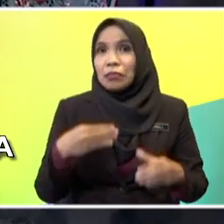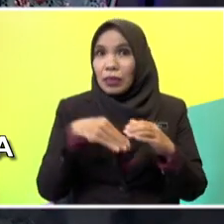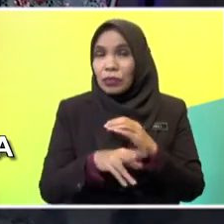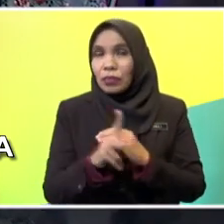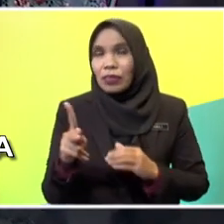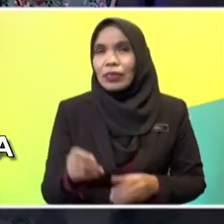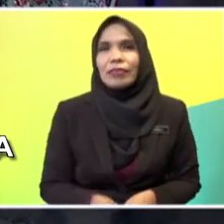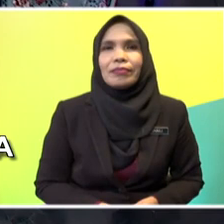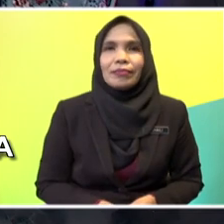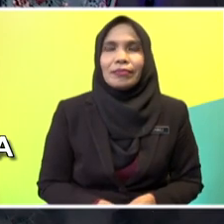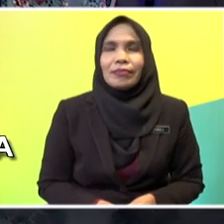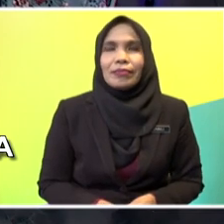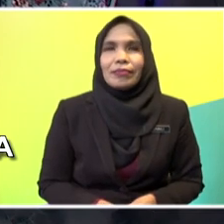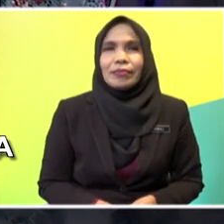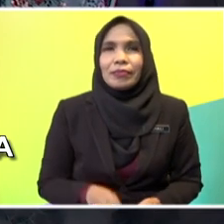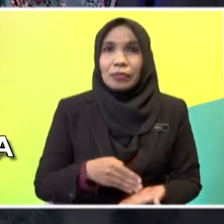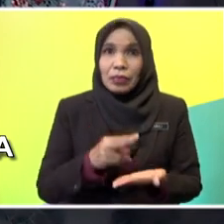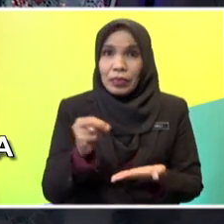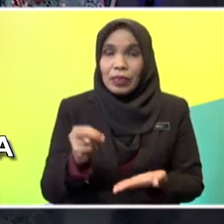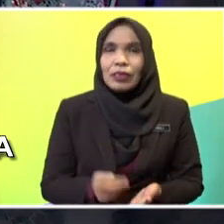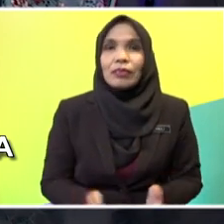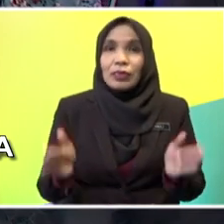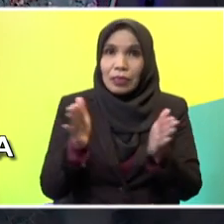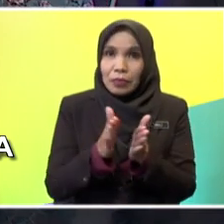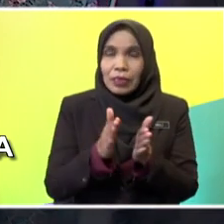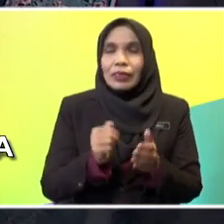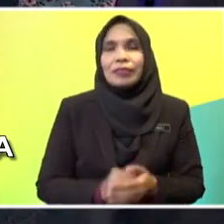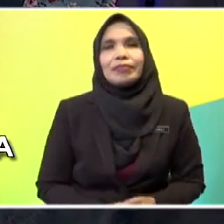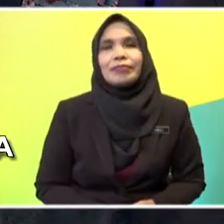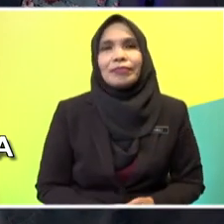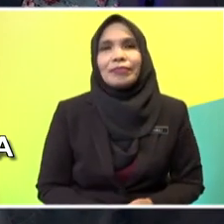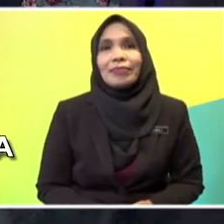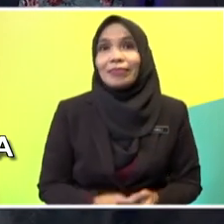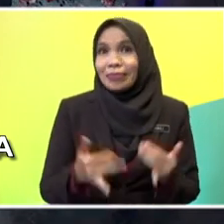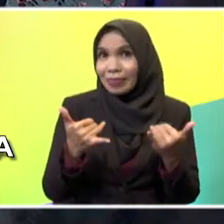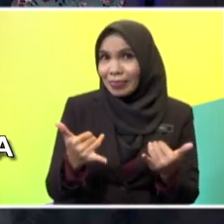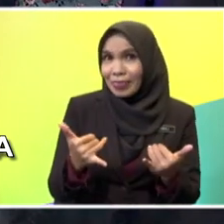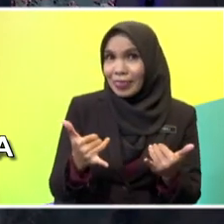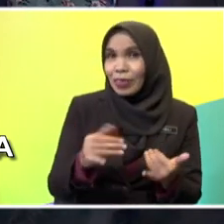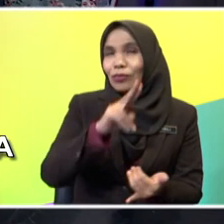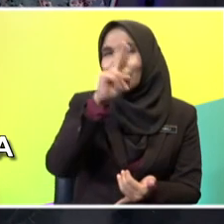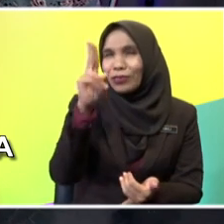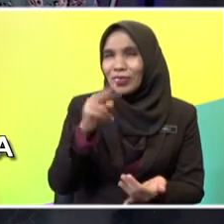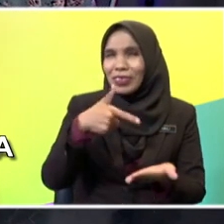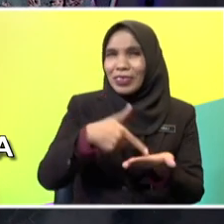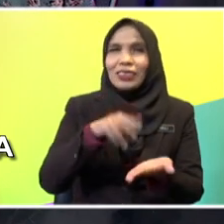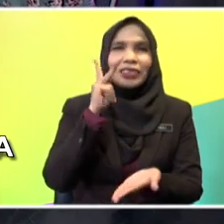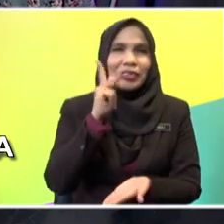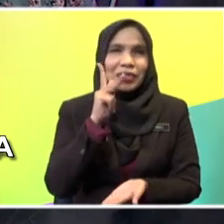Okey, seterusnya kita nak uji lagi Kak Rina. Berdebar Kak Rina murid-murid. Okey.